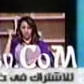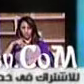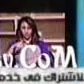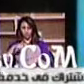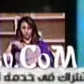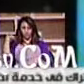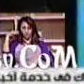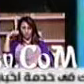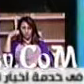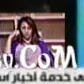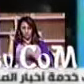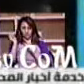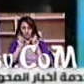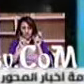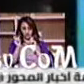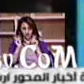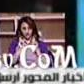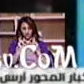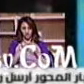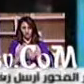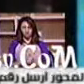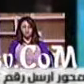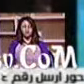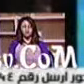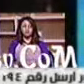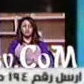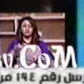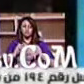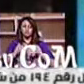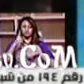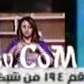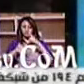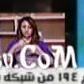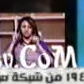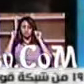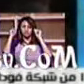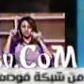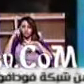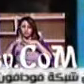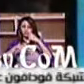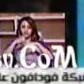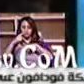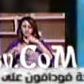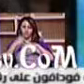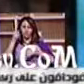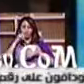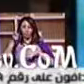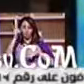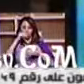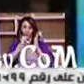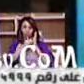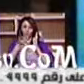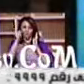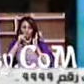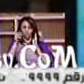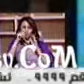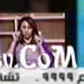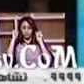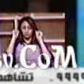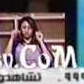نفس المشهد بيكرر نفسه النهارده واعتقد انه هيستمر مشاهد دي هتتكرر بقى من النهارده لغايه يوم 30 يعني ما